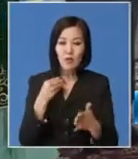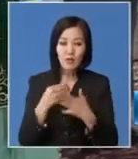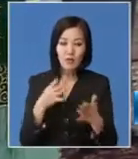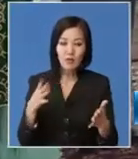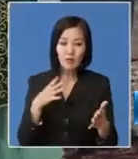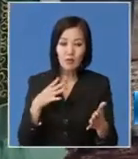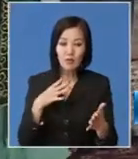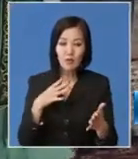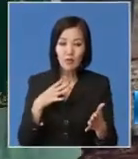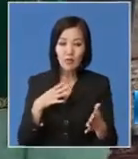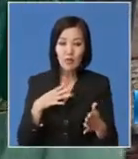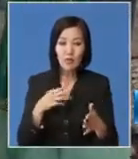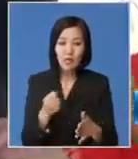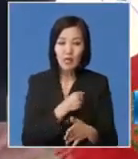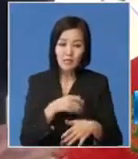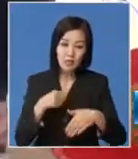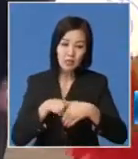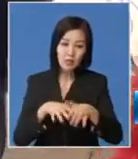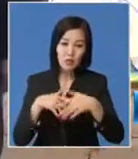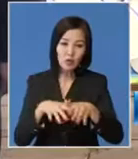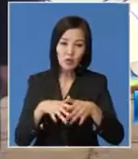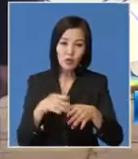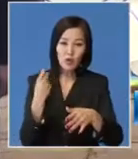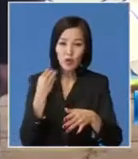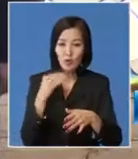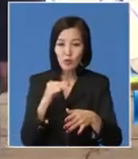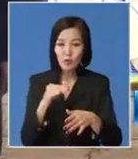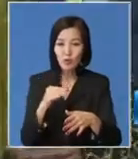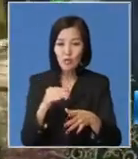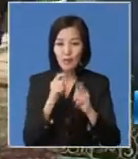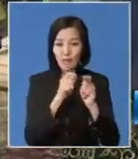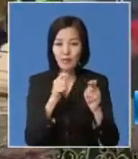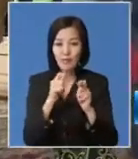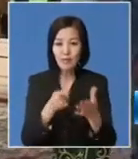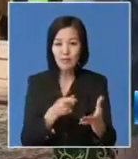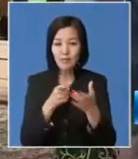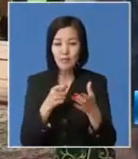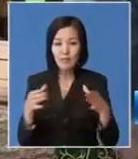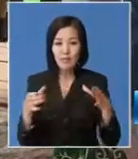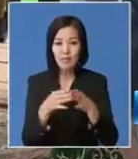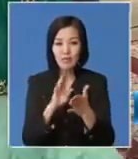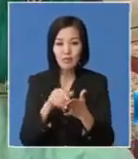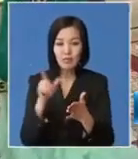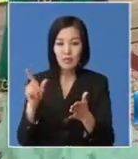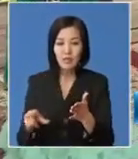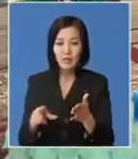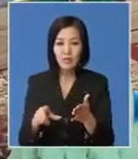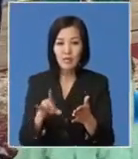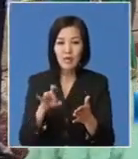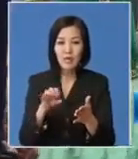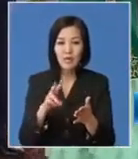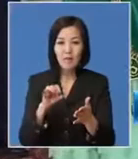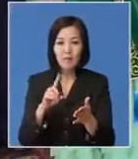Биылда әскери шеру өтті, сала озықтары марапатталды. Бұл қатарда мотоатқыштар бригадасының командирі подполковник Серік